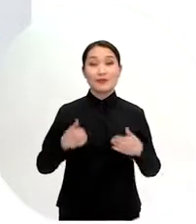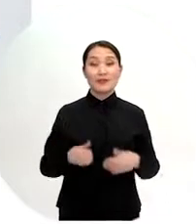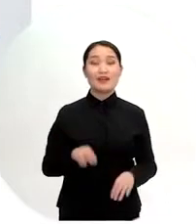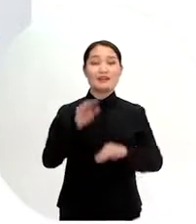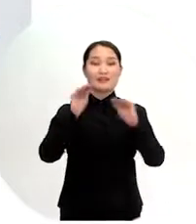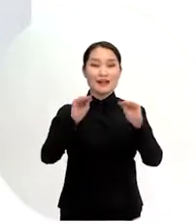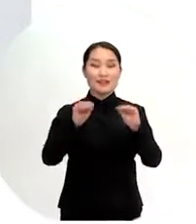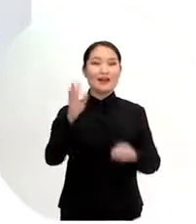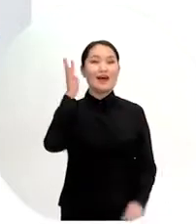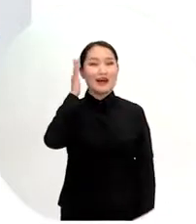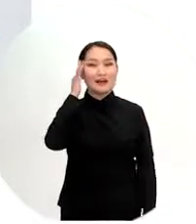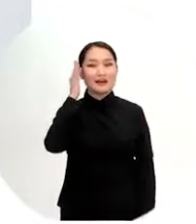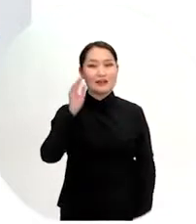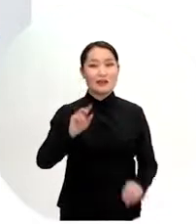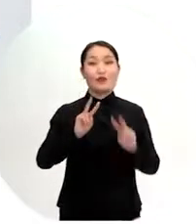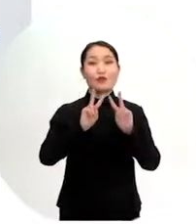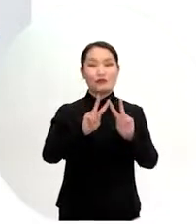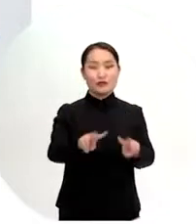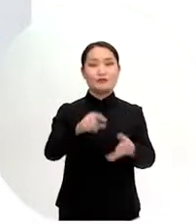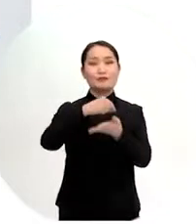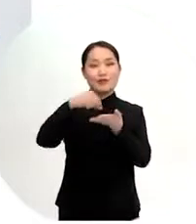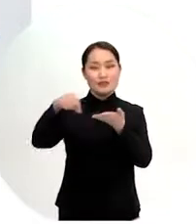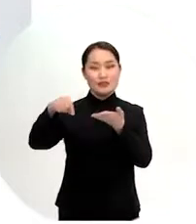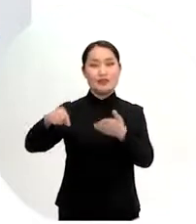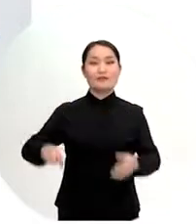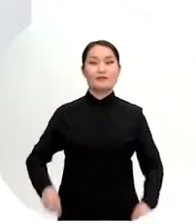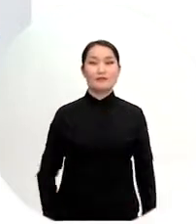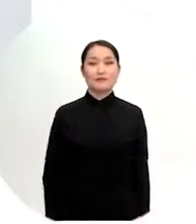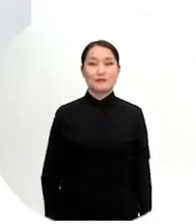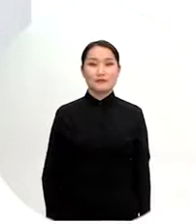аргаар цааш үргэлжлүүлэн бичээрэй хүүхдүүдээ.